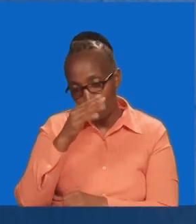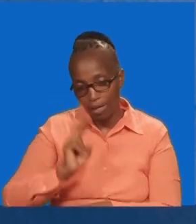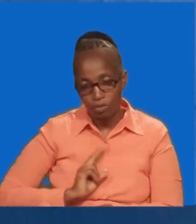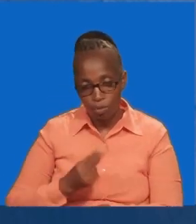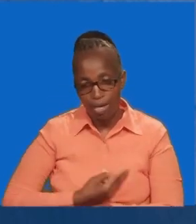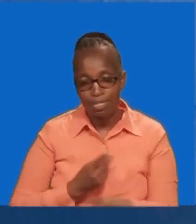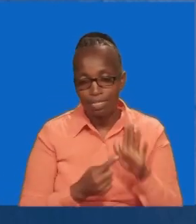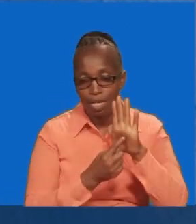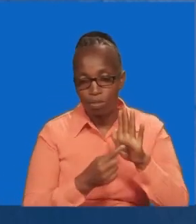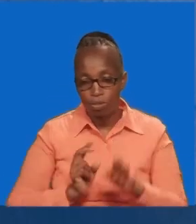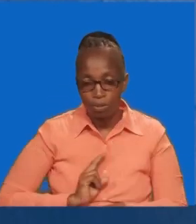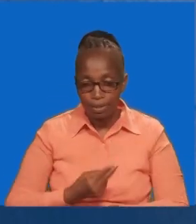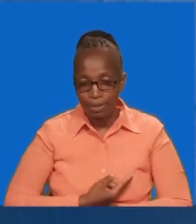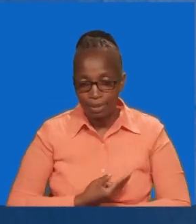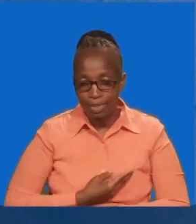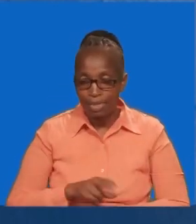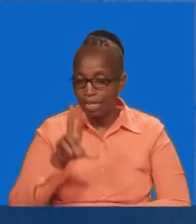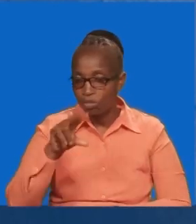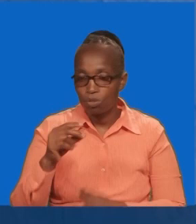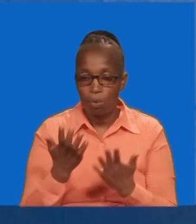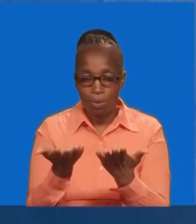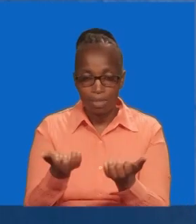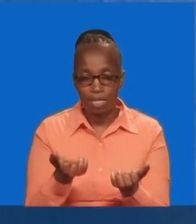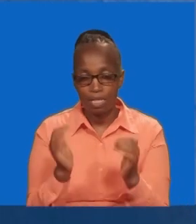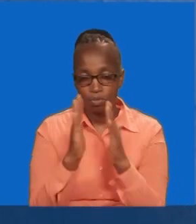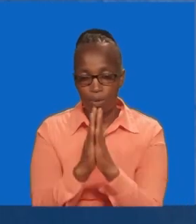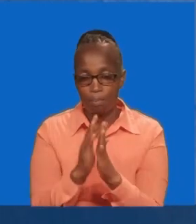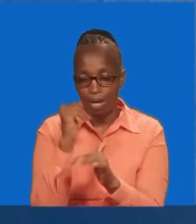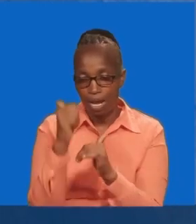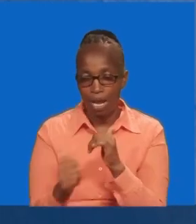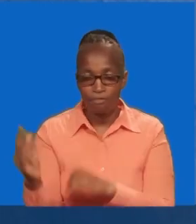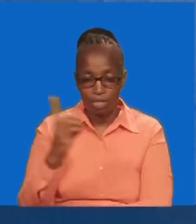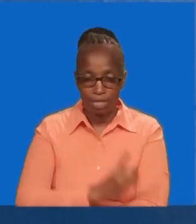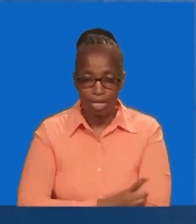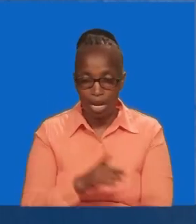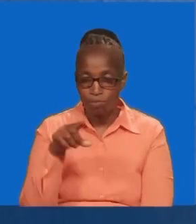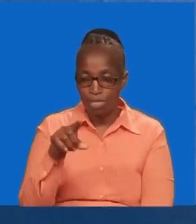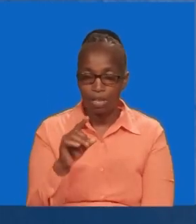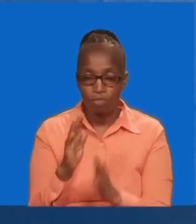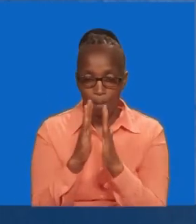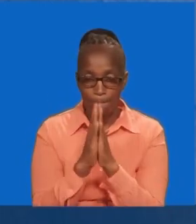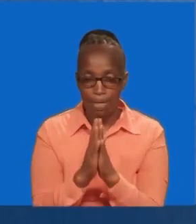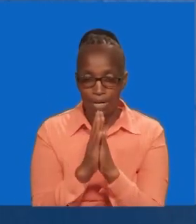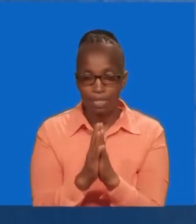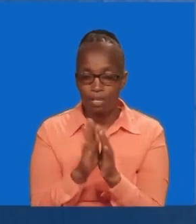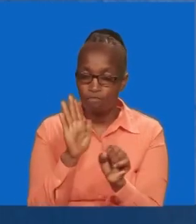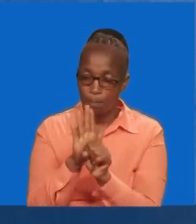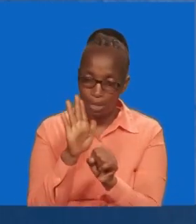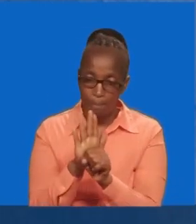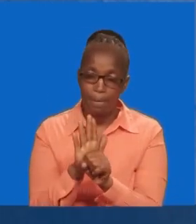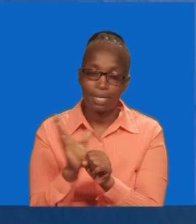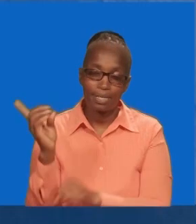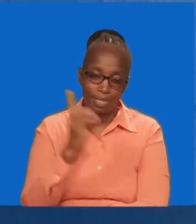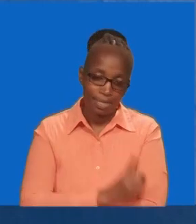na kutudanganya na kutuonyesha kwamba hakuna haja ya kuomba kila wakati. Umeweza na kuomba, umeomba